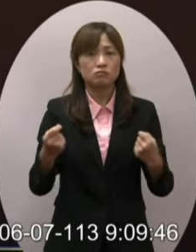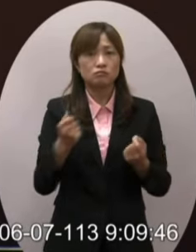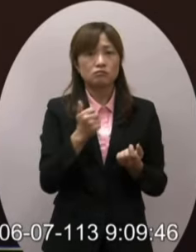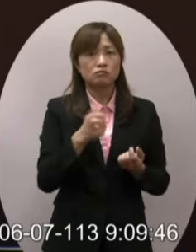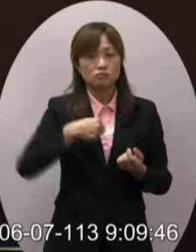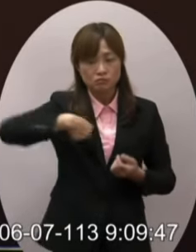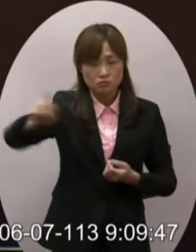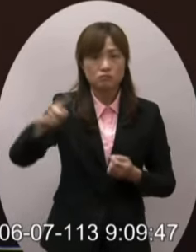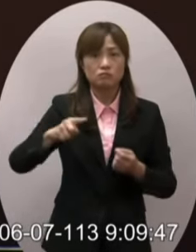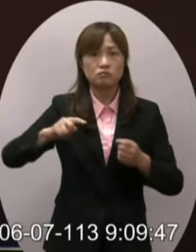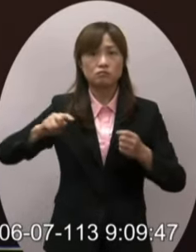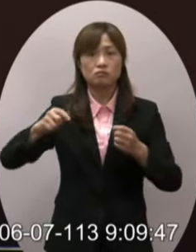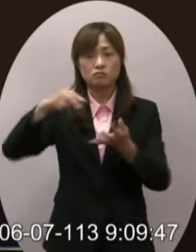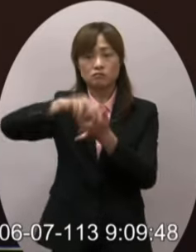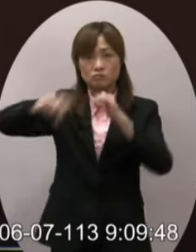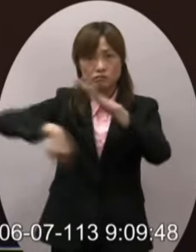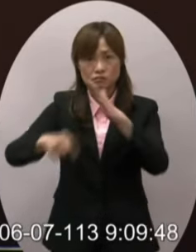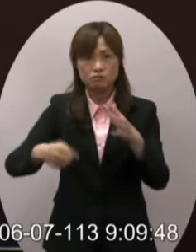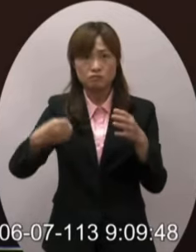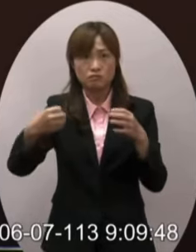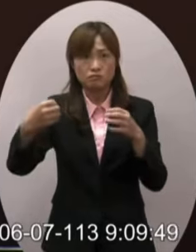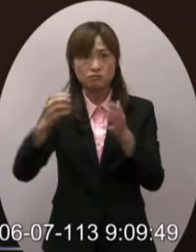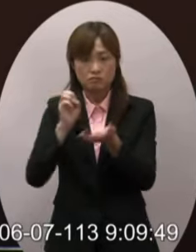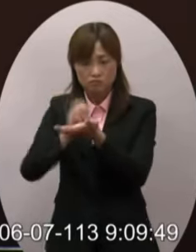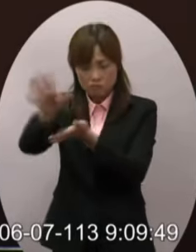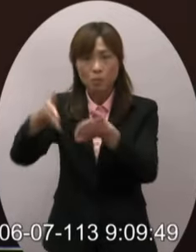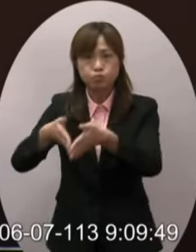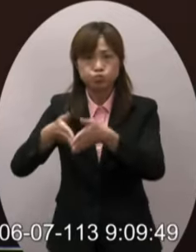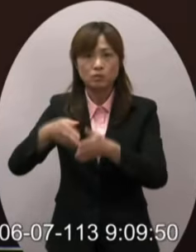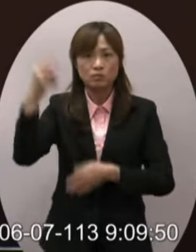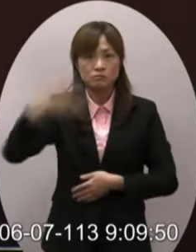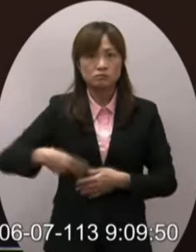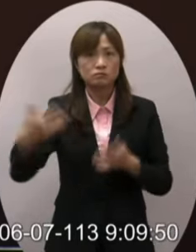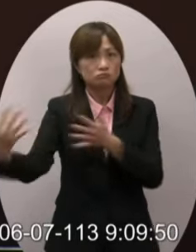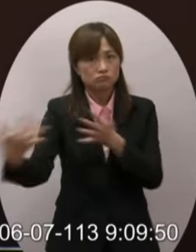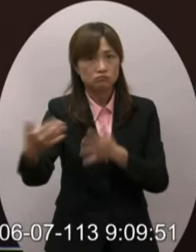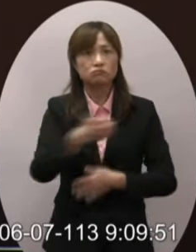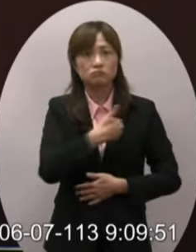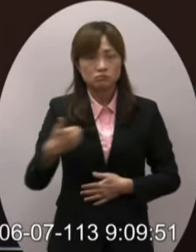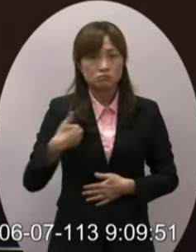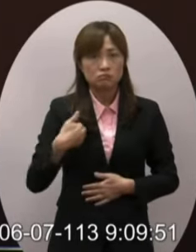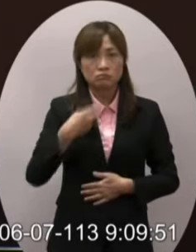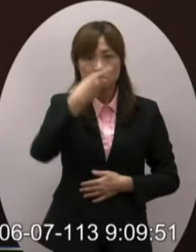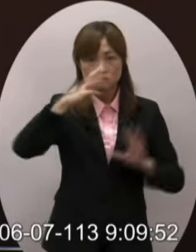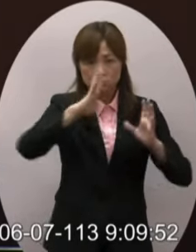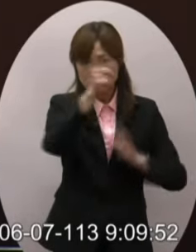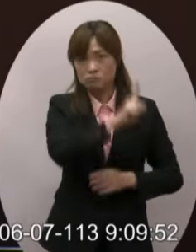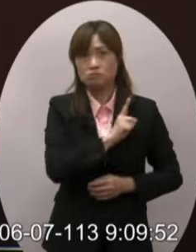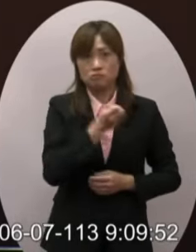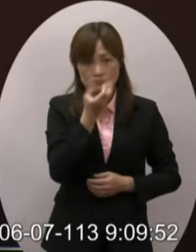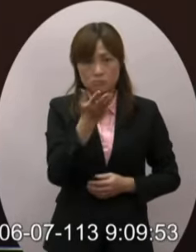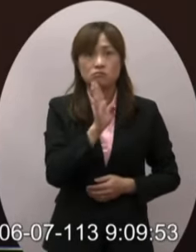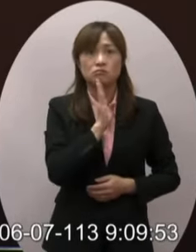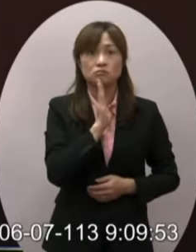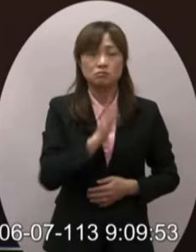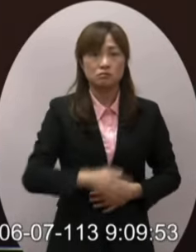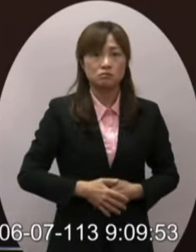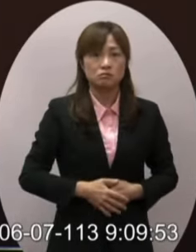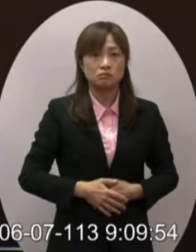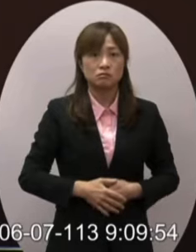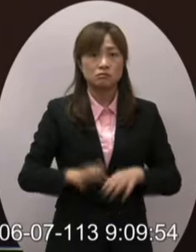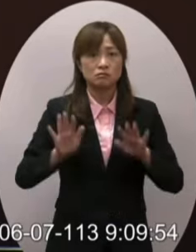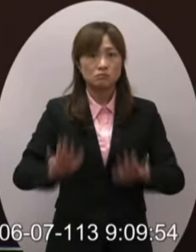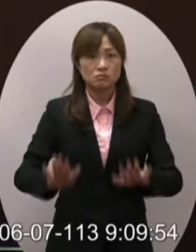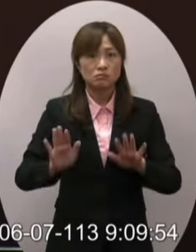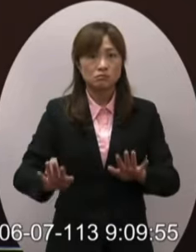接受咨询。咨询哦，赖清德讲的哦。我们的现在新的版本也不是咨询